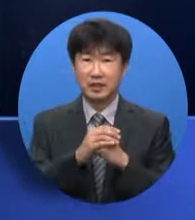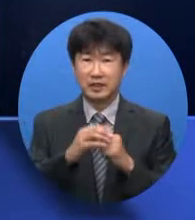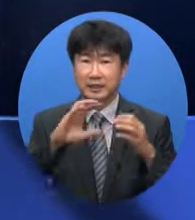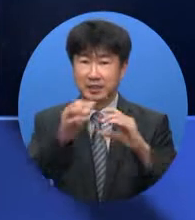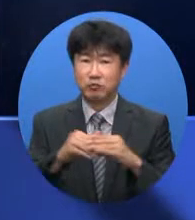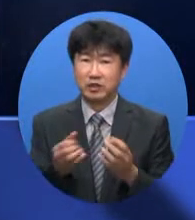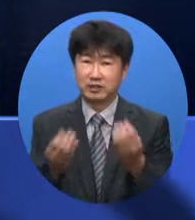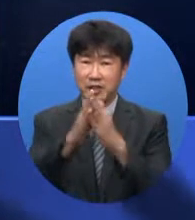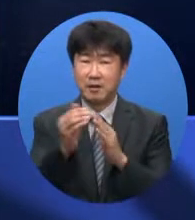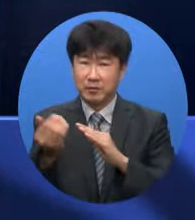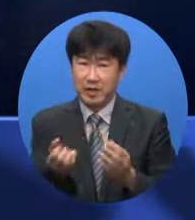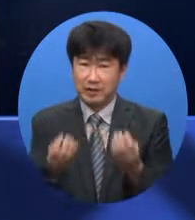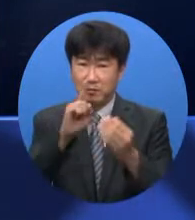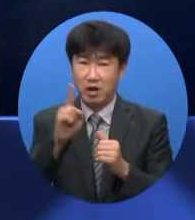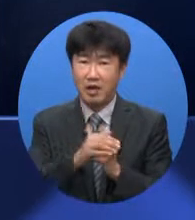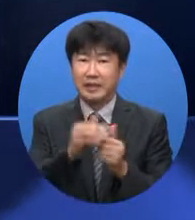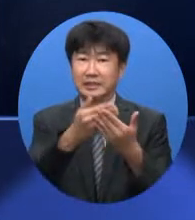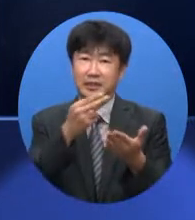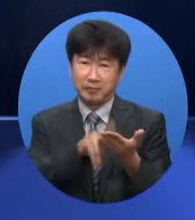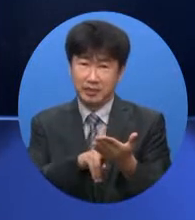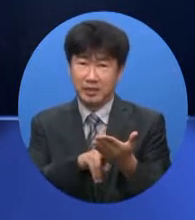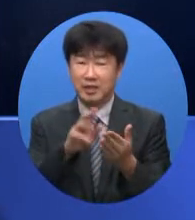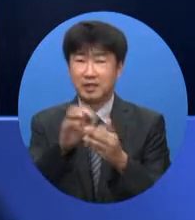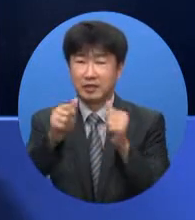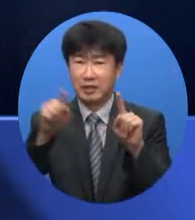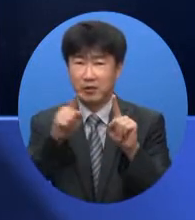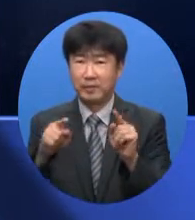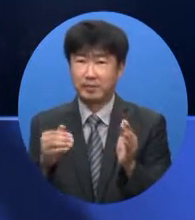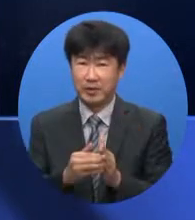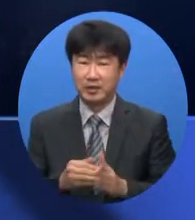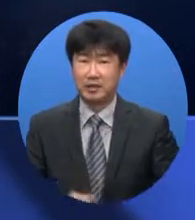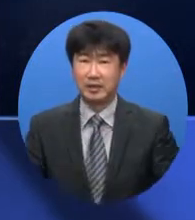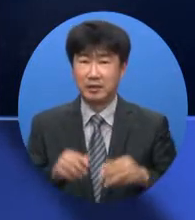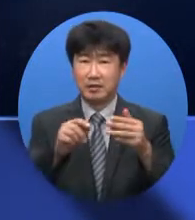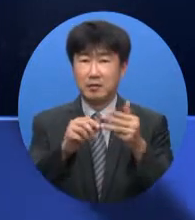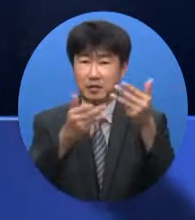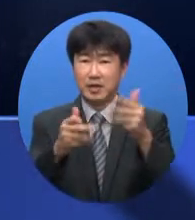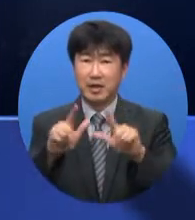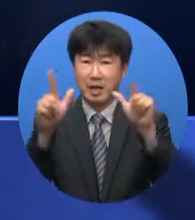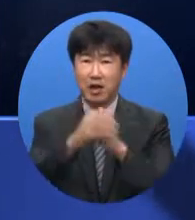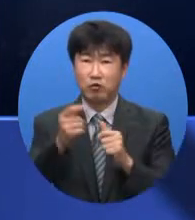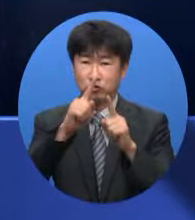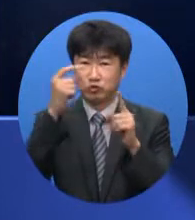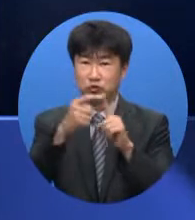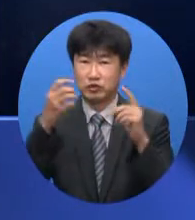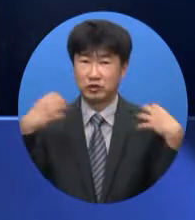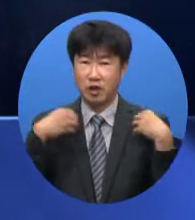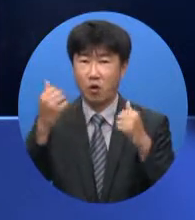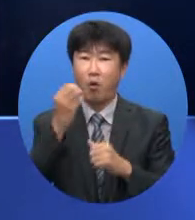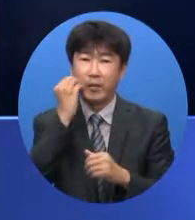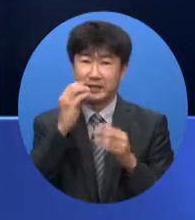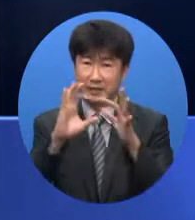합천군은 대장경 세계문화축전 사전 행사의 하나로 그림엽서 공모전을 실시했는데요. 지난 18일 군청 홈페이지를 통해